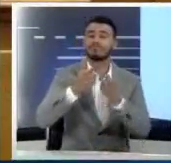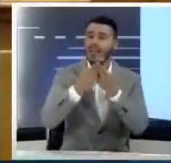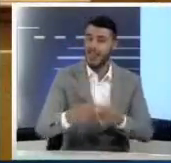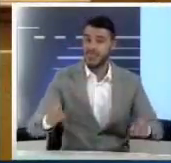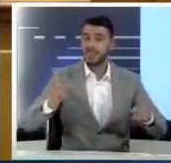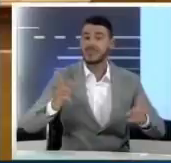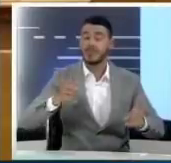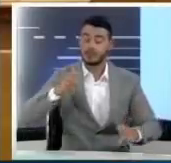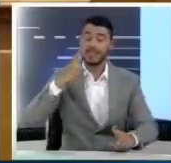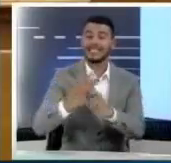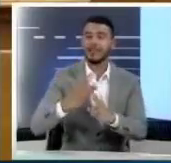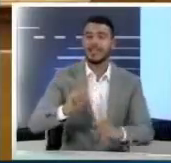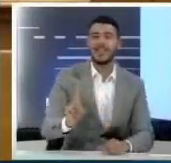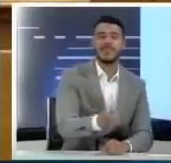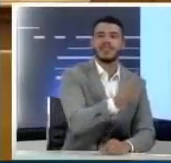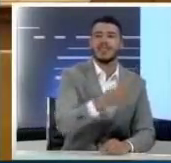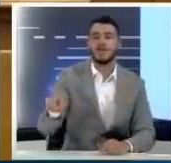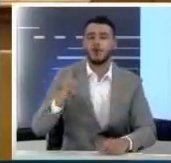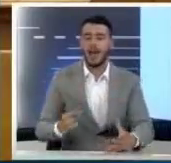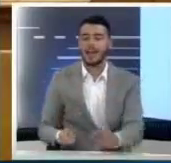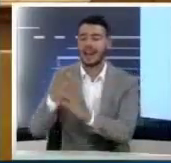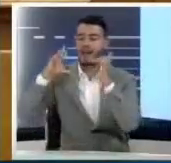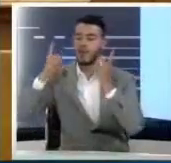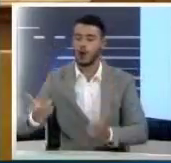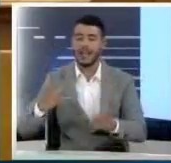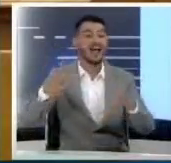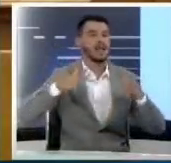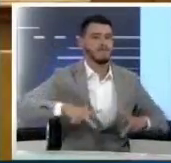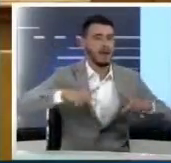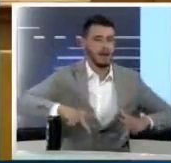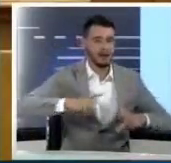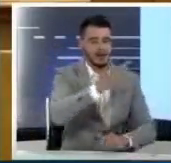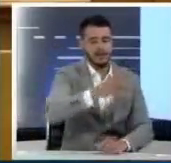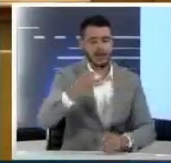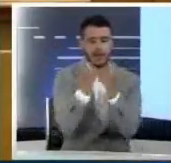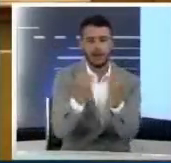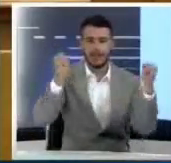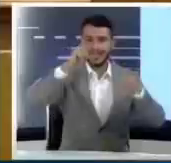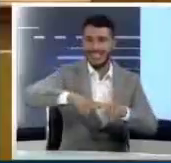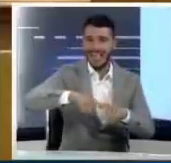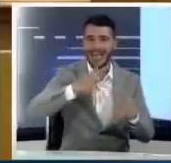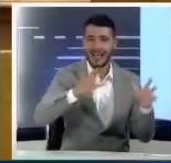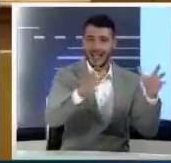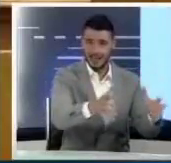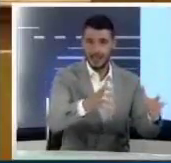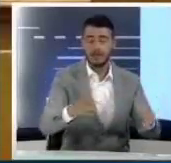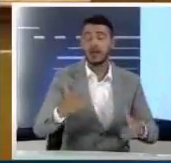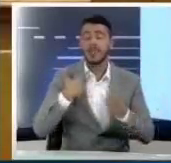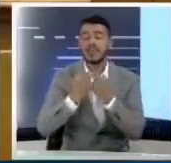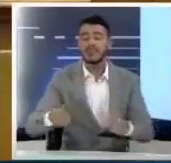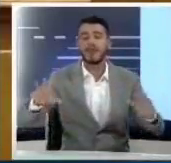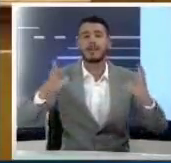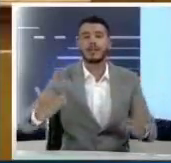Νέα Δημοκρατία, την κυβέρνηση ΣΥΡΙΖΑ-ΑΝΕΛ και τη Νέα Δημοκρατία, είναι ότι εμείς χτίζουμε